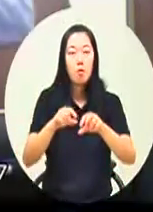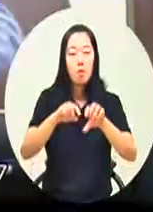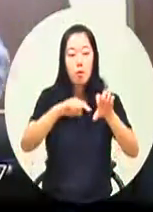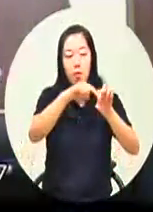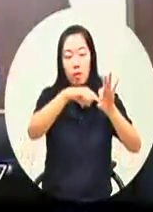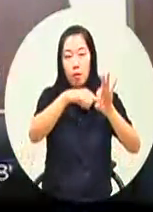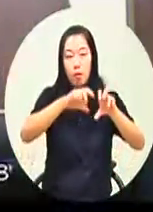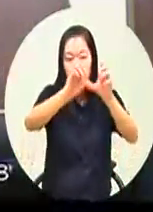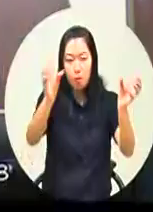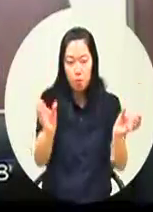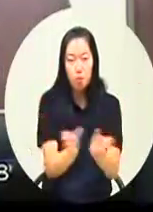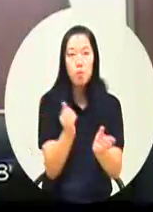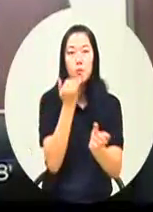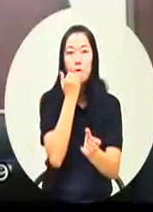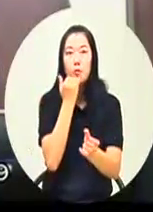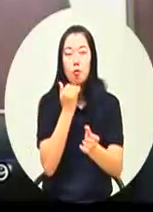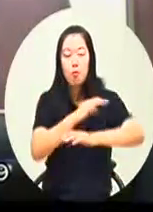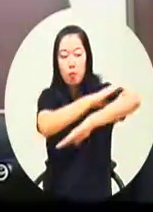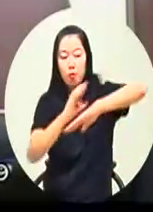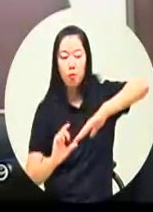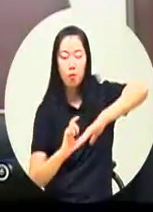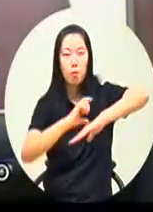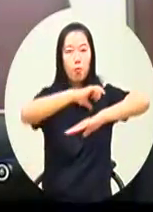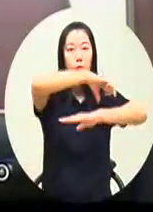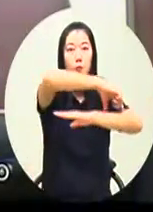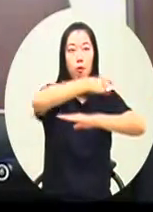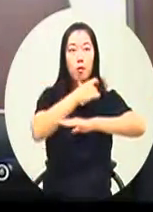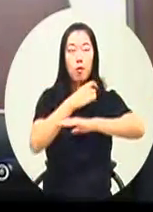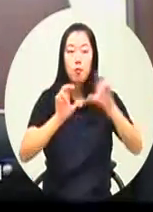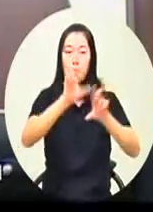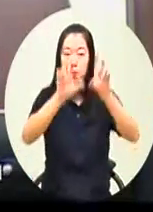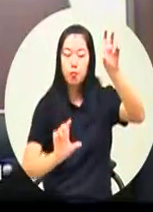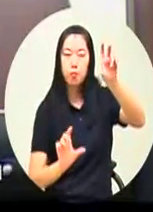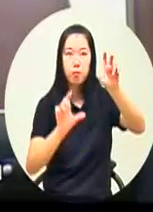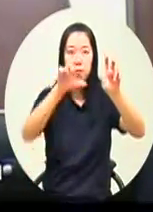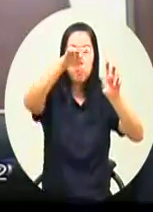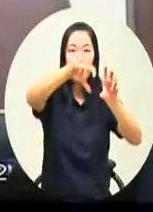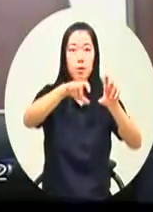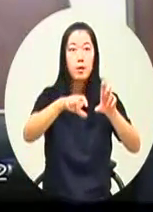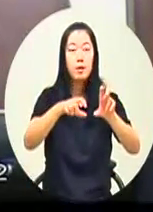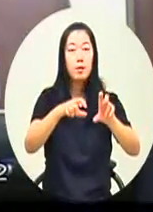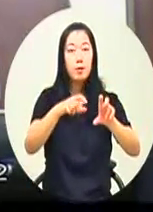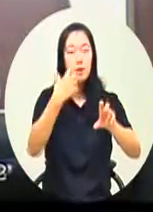是艾格西的登山用的吼，强度、马力都较强些挂。